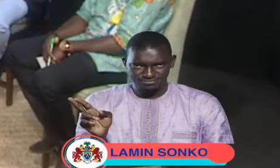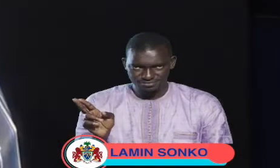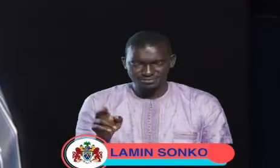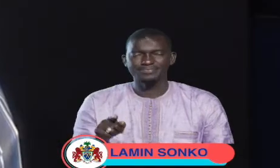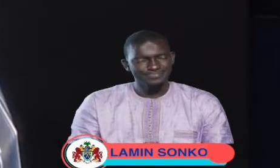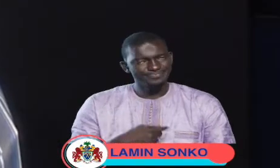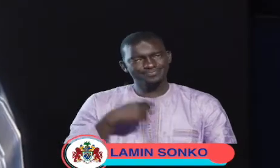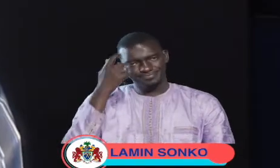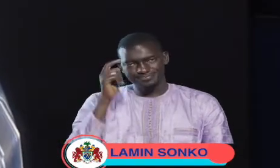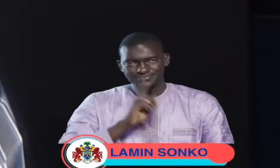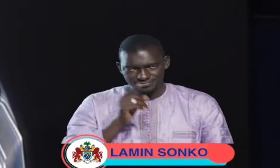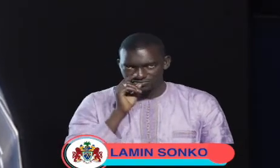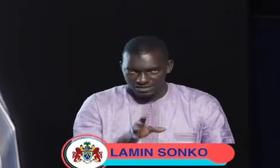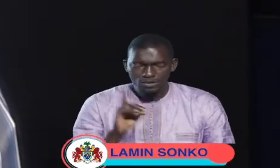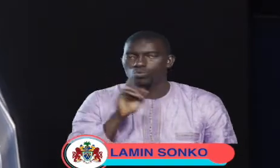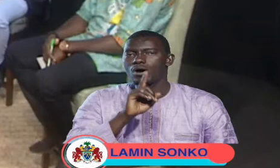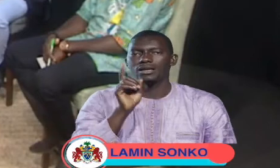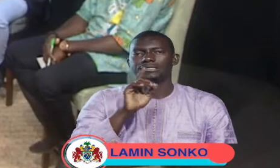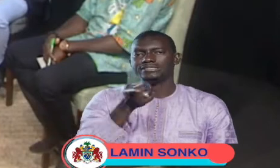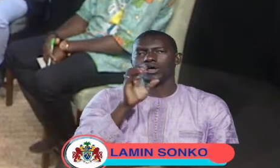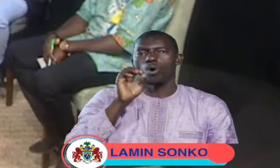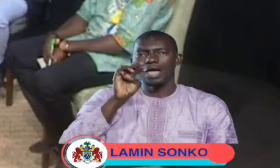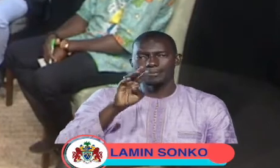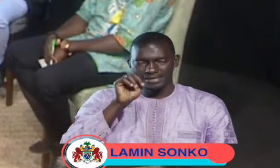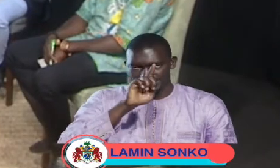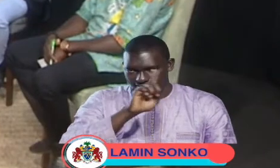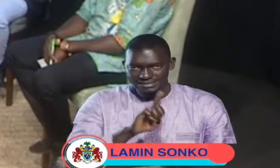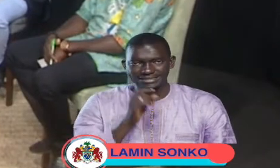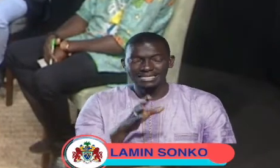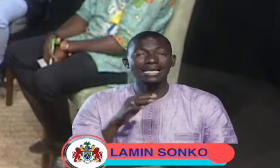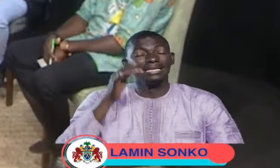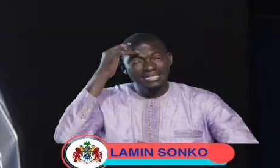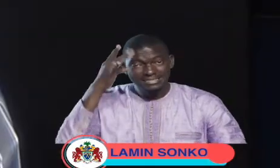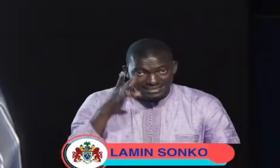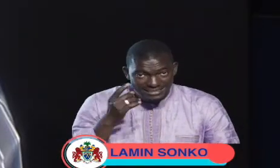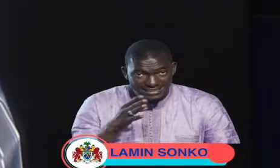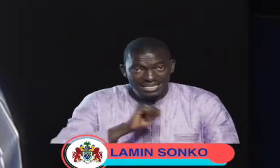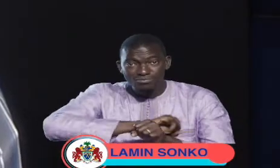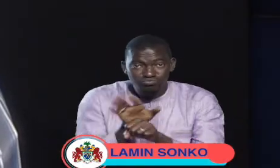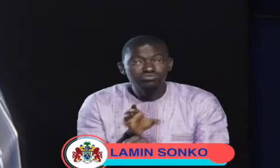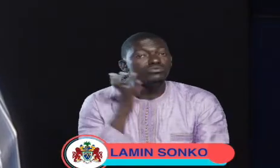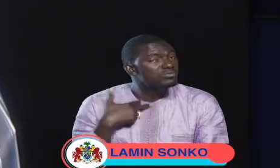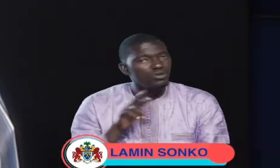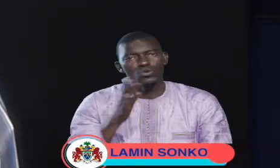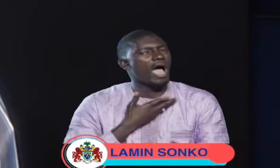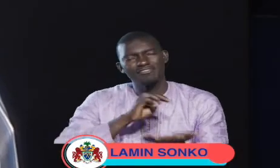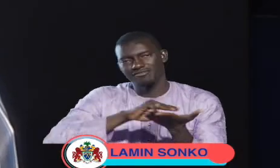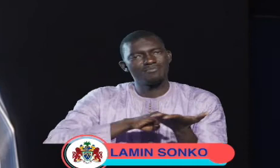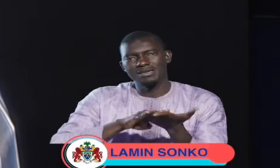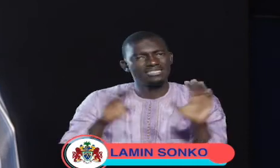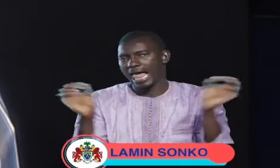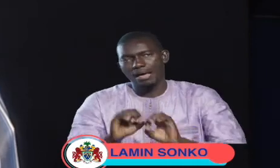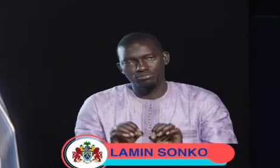refetna comme li nga wa ak le gomes wa moy febar bi amul garab garaba moy rahasal sa loxo togal sa kerso am de li nga def ci